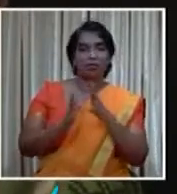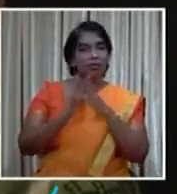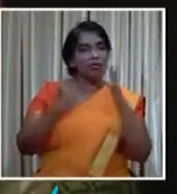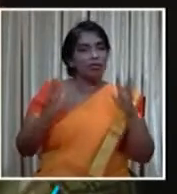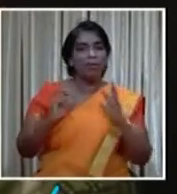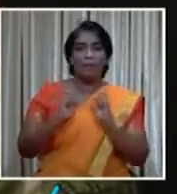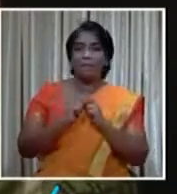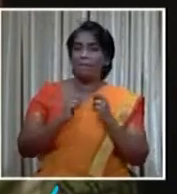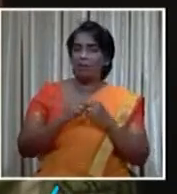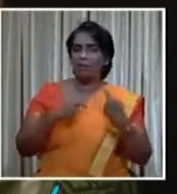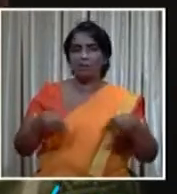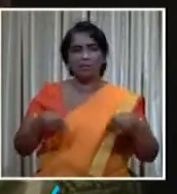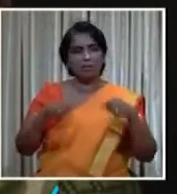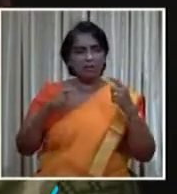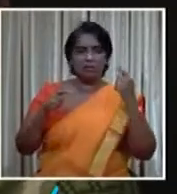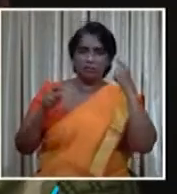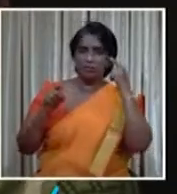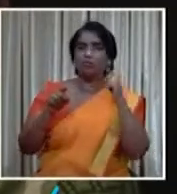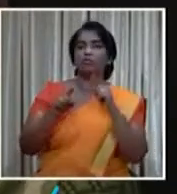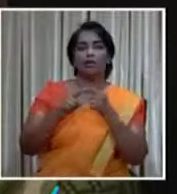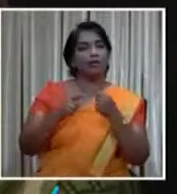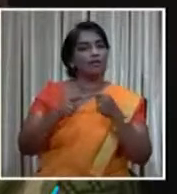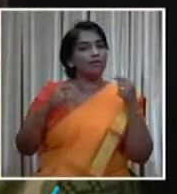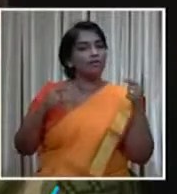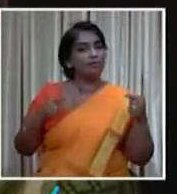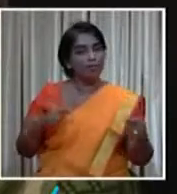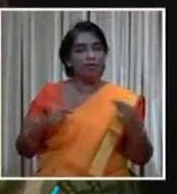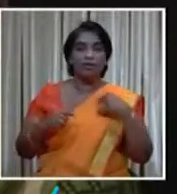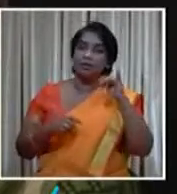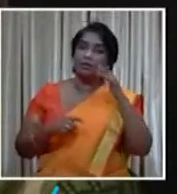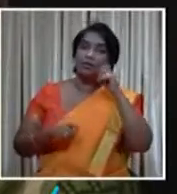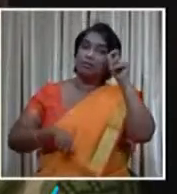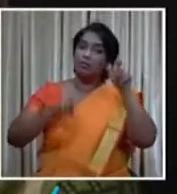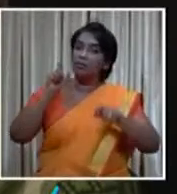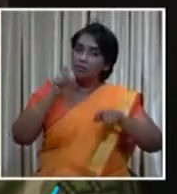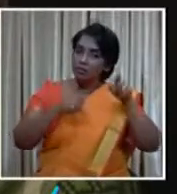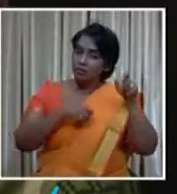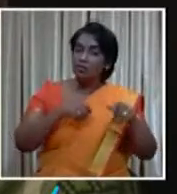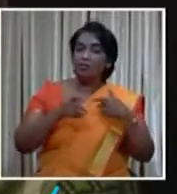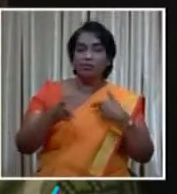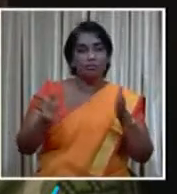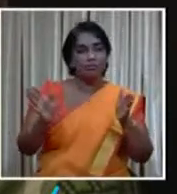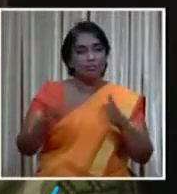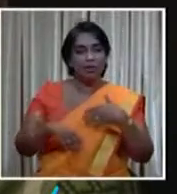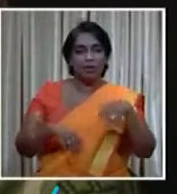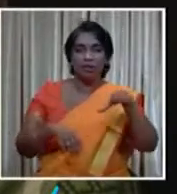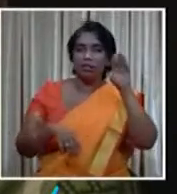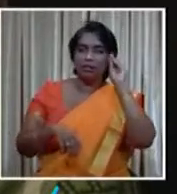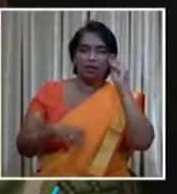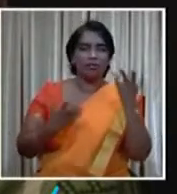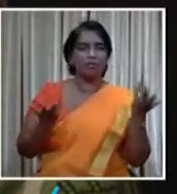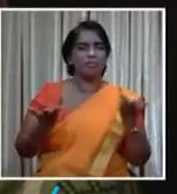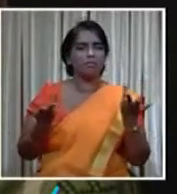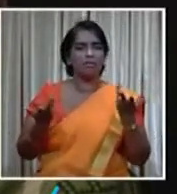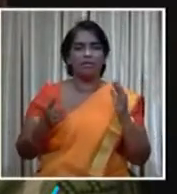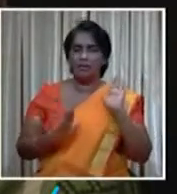බරපතල තර්ජනය පිළිබඳව විපක්ෂයේ සමහර කණ්ඩායම් තවමත් තේරුම් ගැනීමට නොහැකි